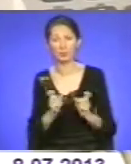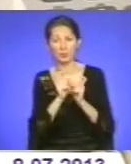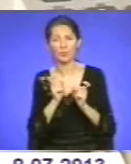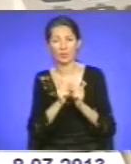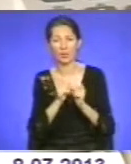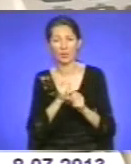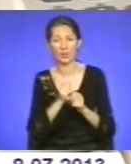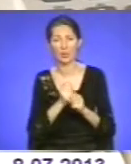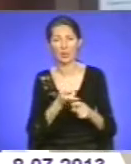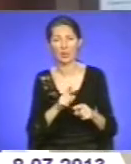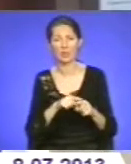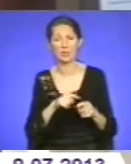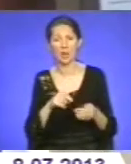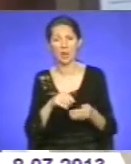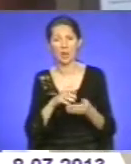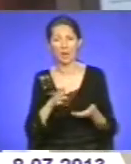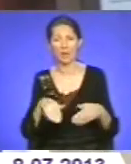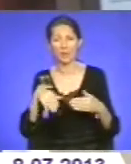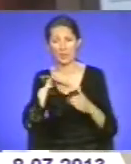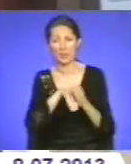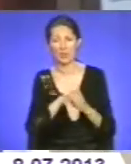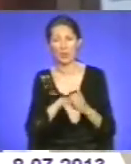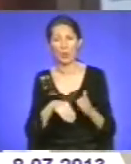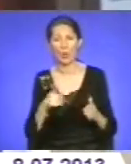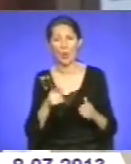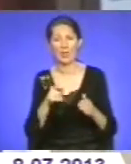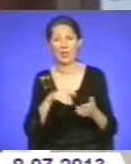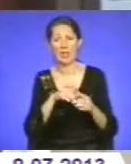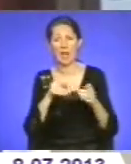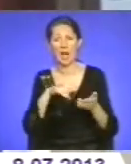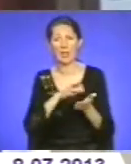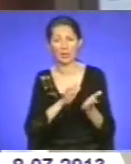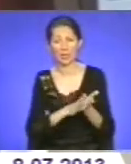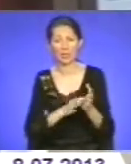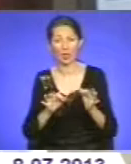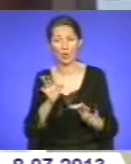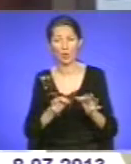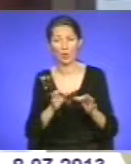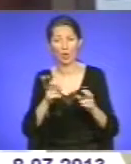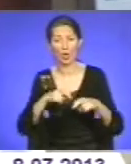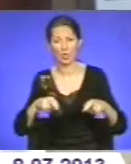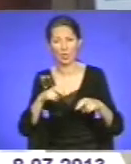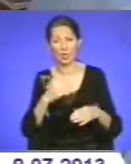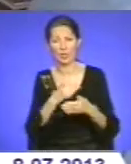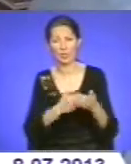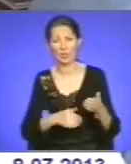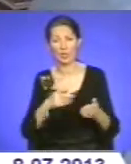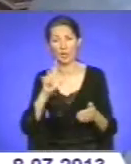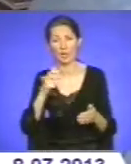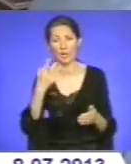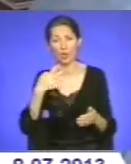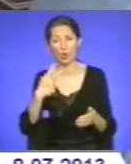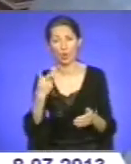реєстру досудових розслідувань з правовою кваліфікацією за частиною 2 статті 342 Кримінального